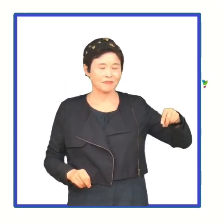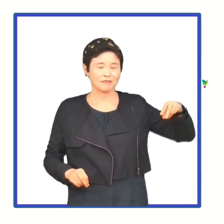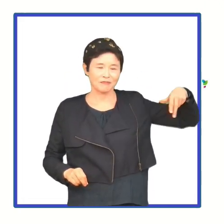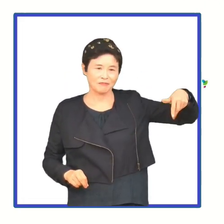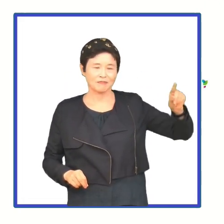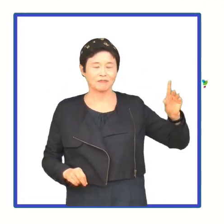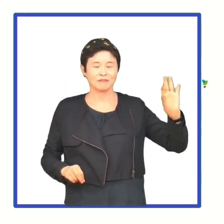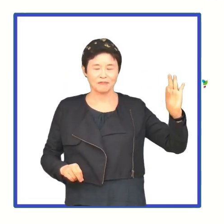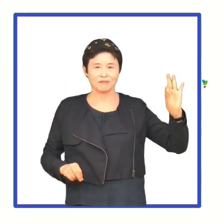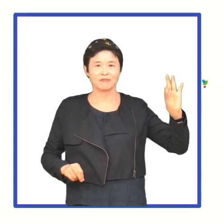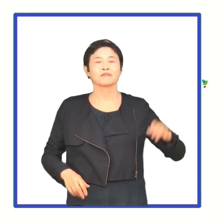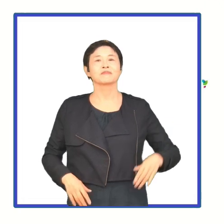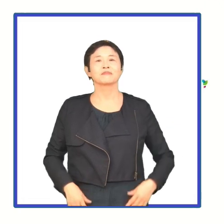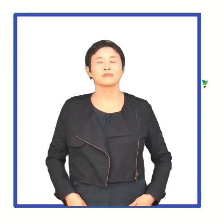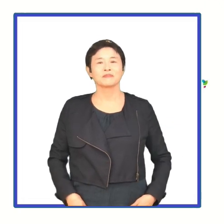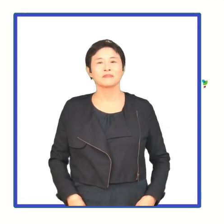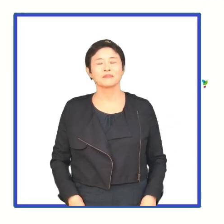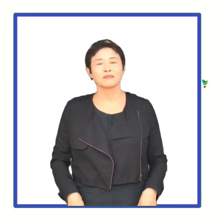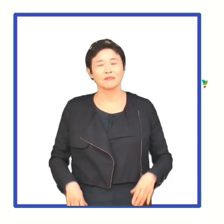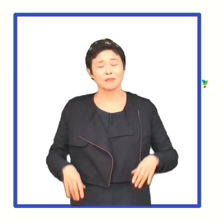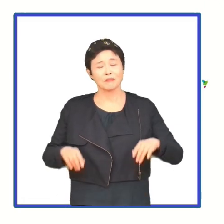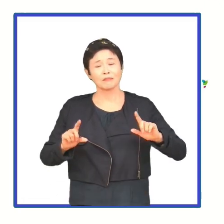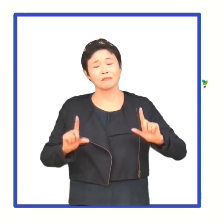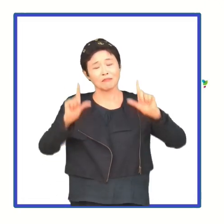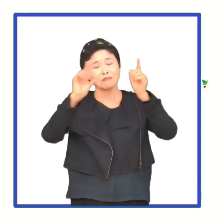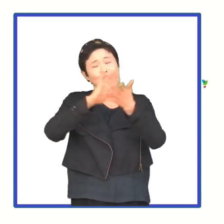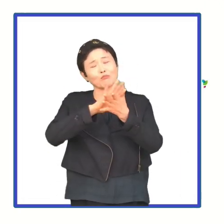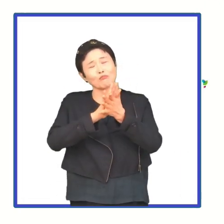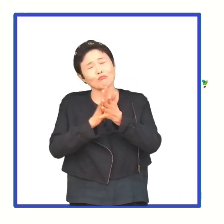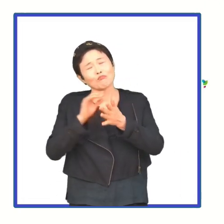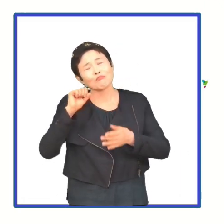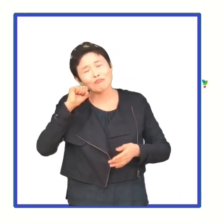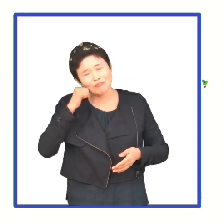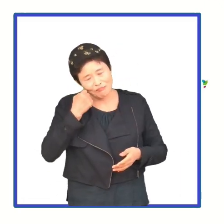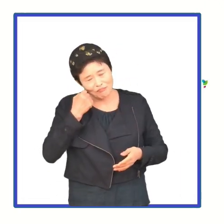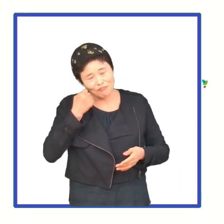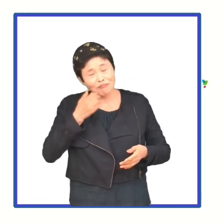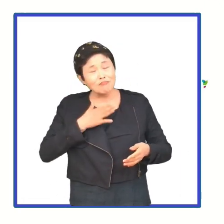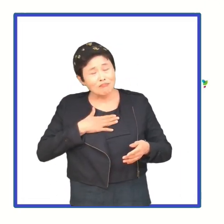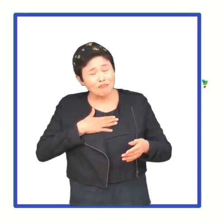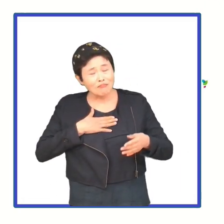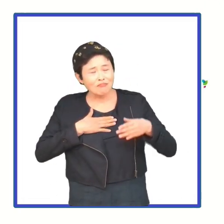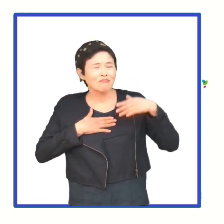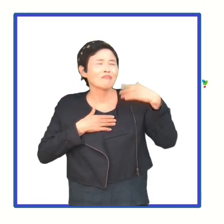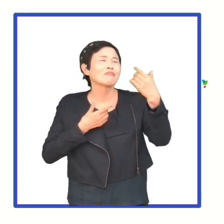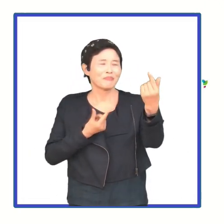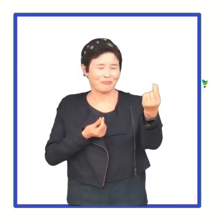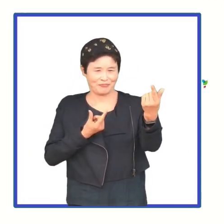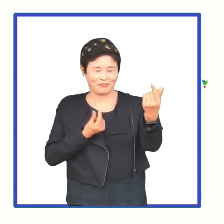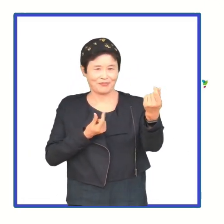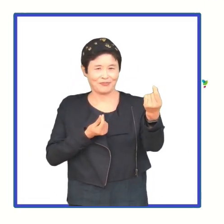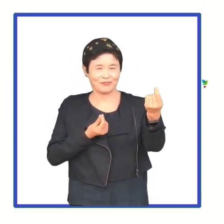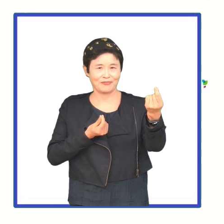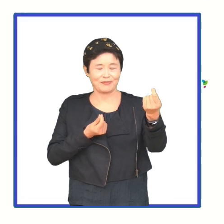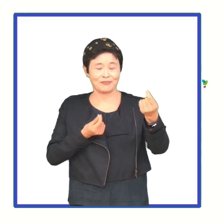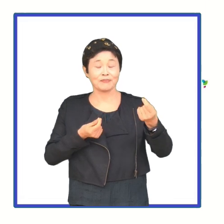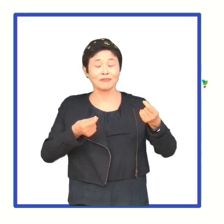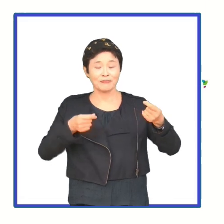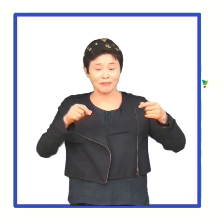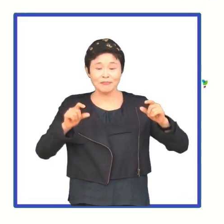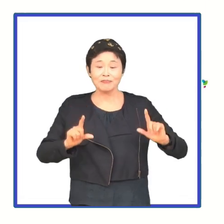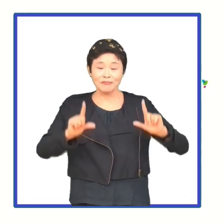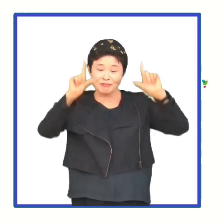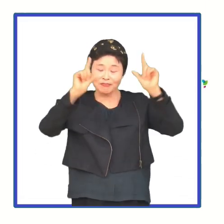나수정 선생님입니다. 선생님, 기후변화 너무 어려워요. 저만 어렵나요? 저도 어려워요. 그래서